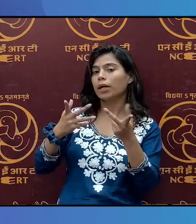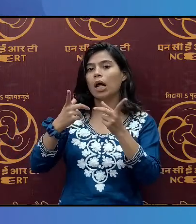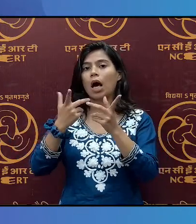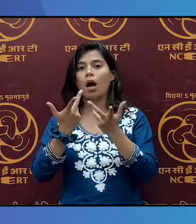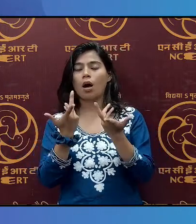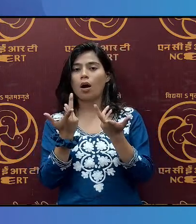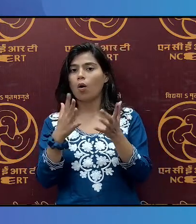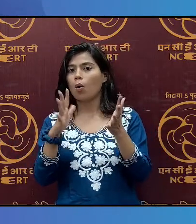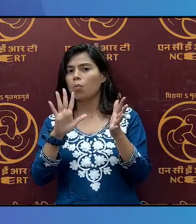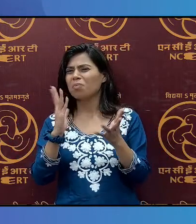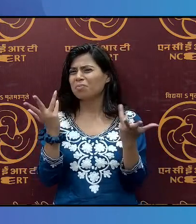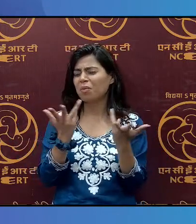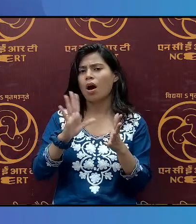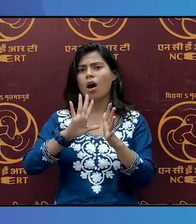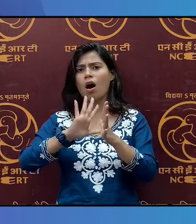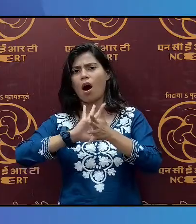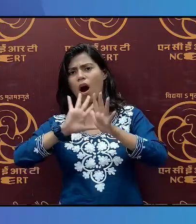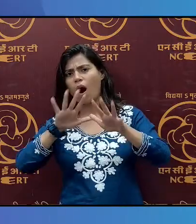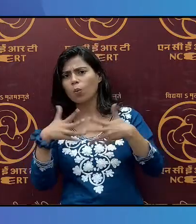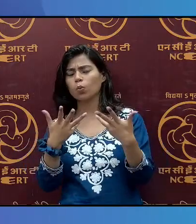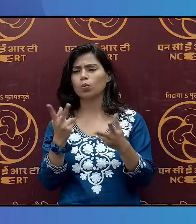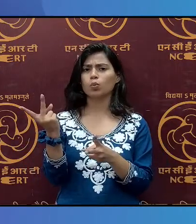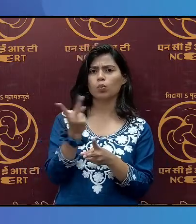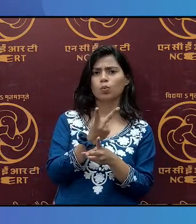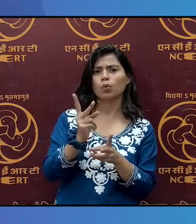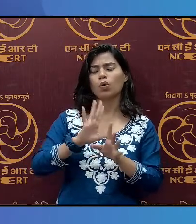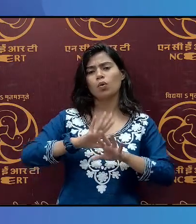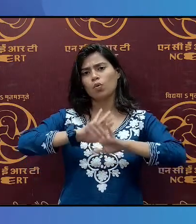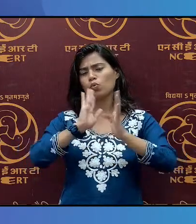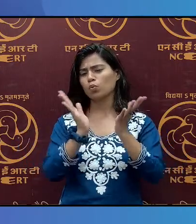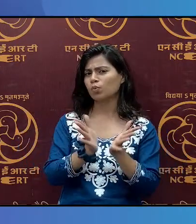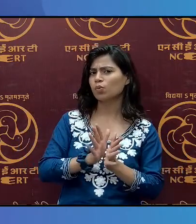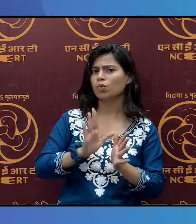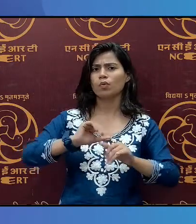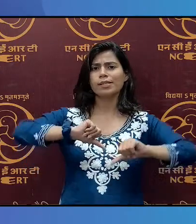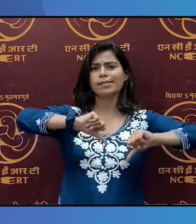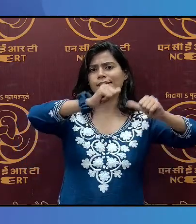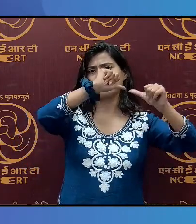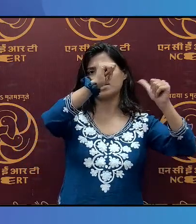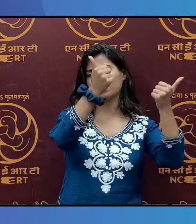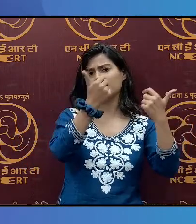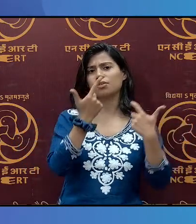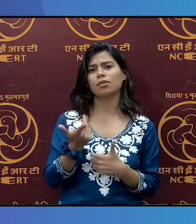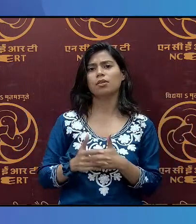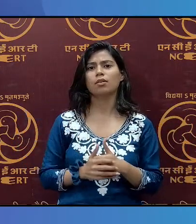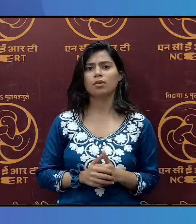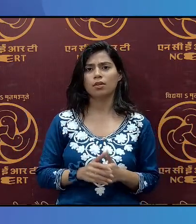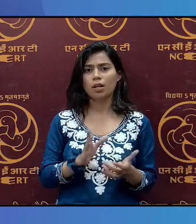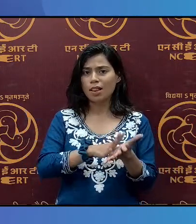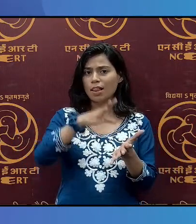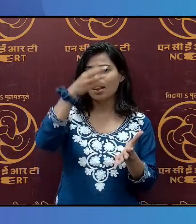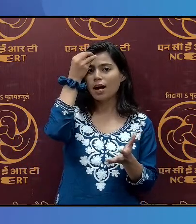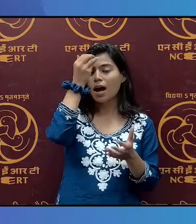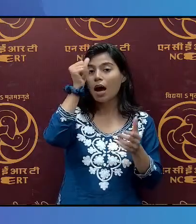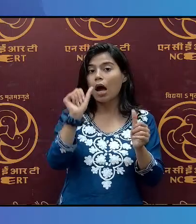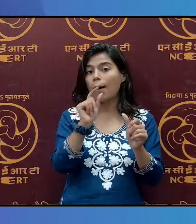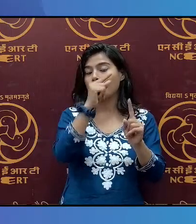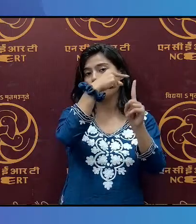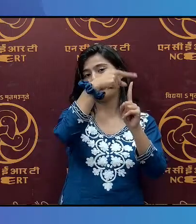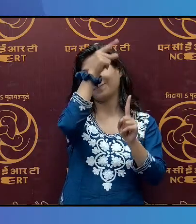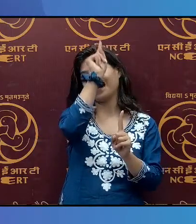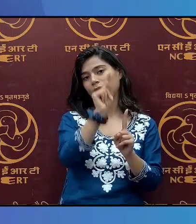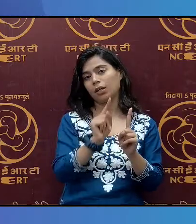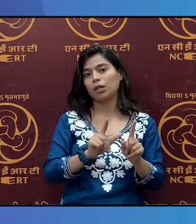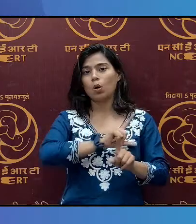influence motivation, engagement, persistence and overall success in learning advances. तो ये सब